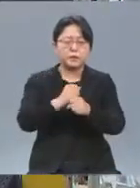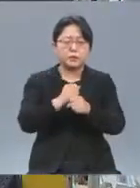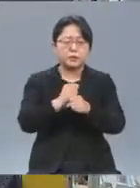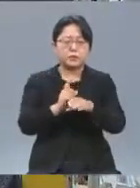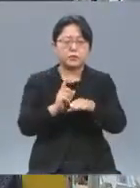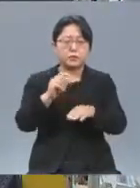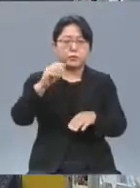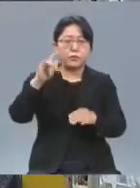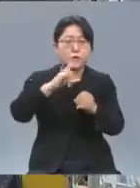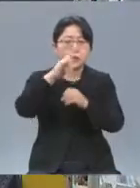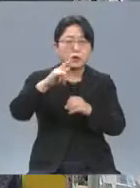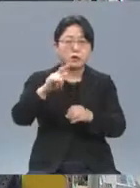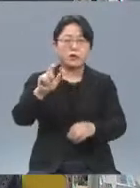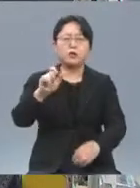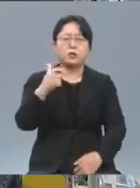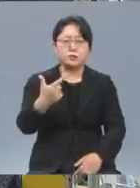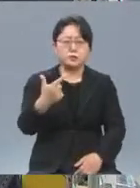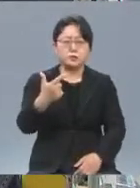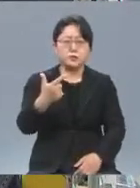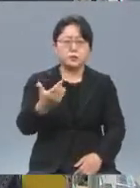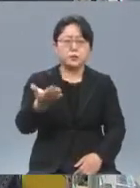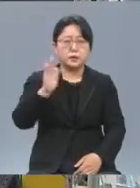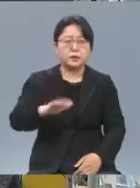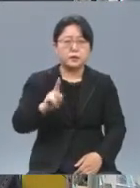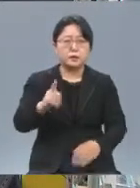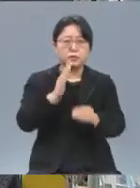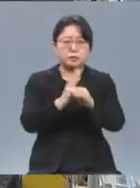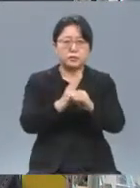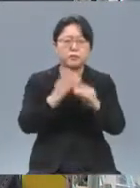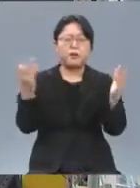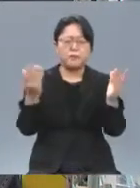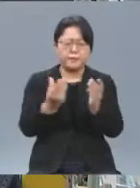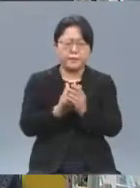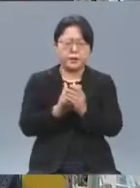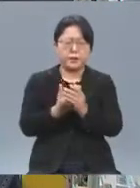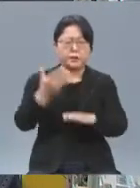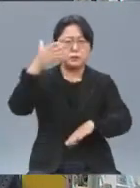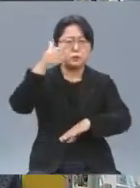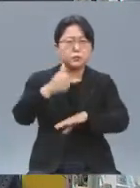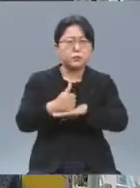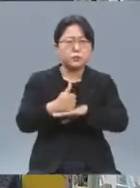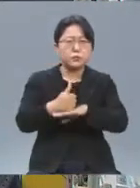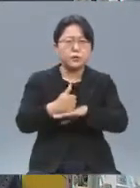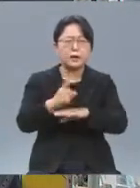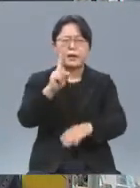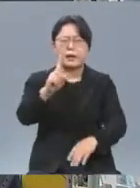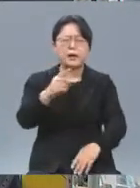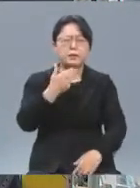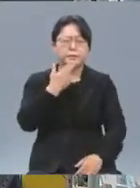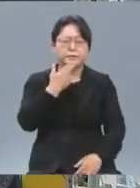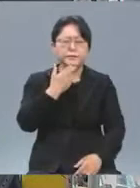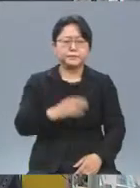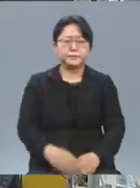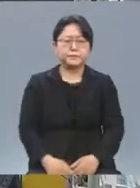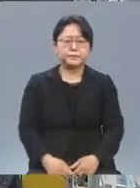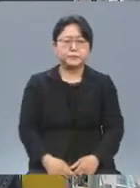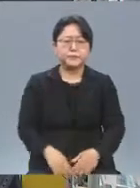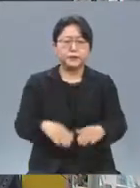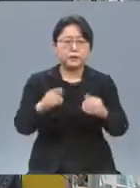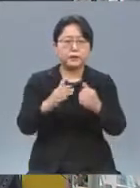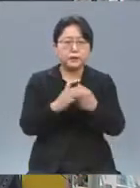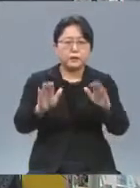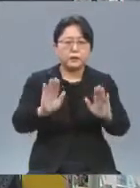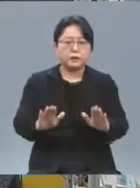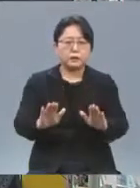쏘아올린 큐브 위성은 모두 16개입니다. 하지만 이 가운데 완벽하게 임무를 수행한 경우는 단 한 건도 없었습니다. 이